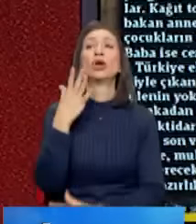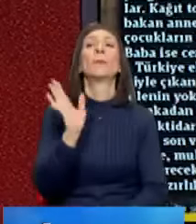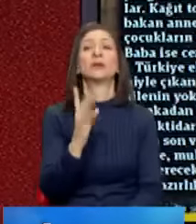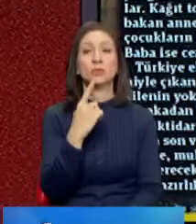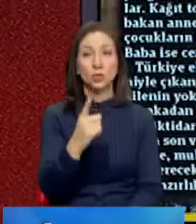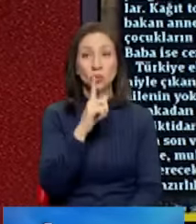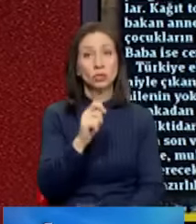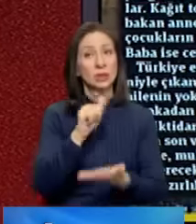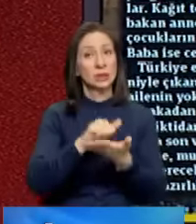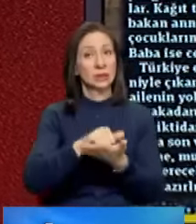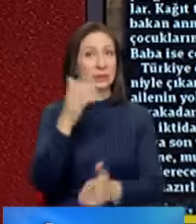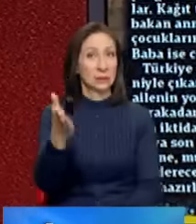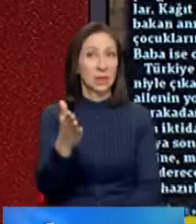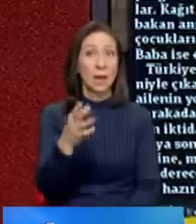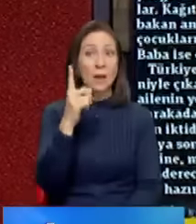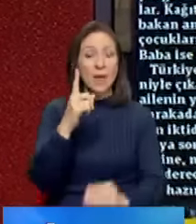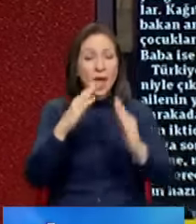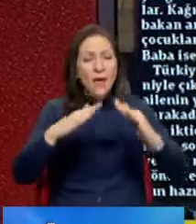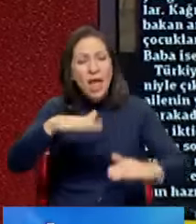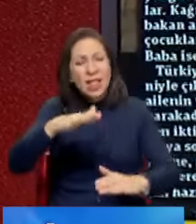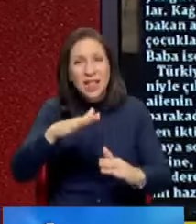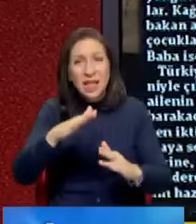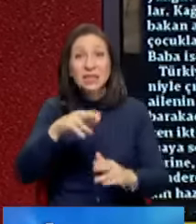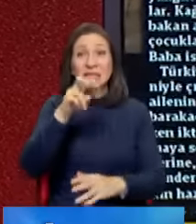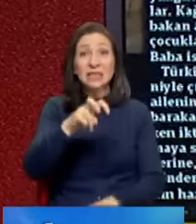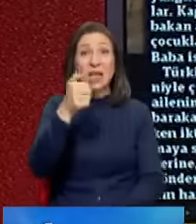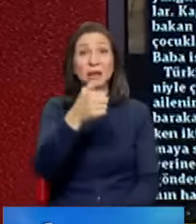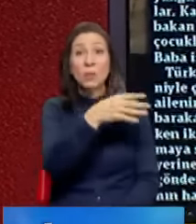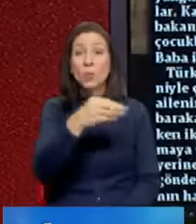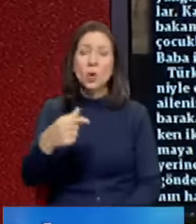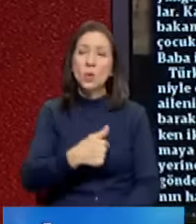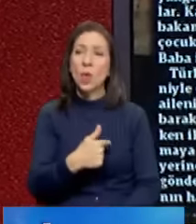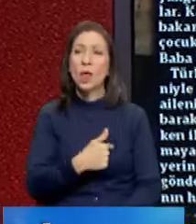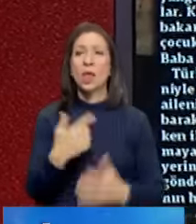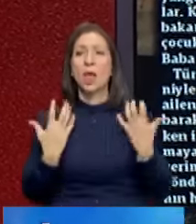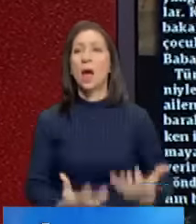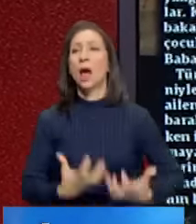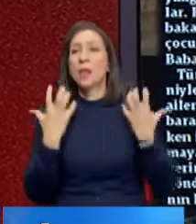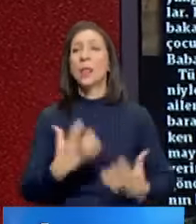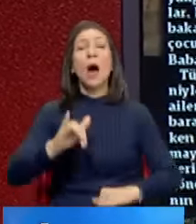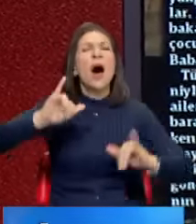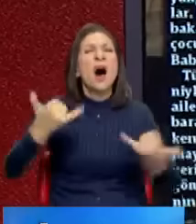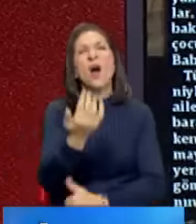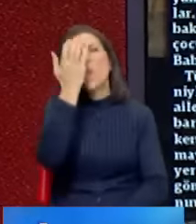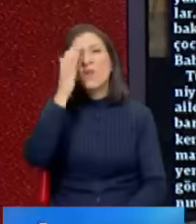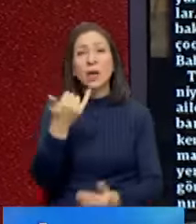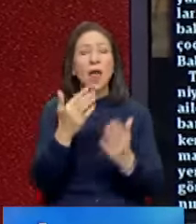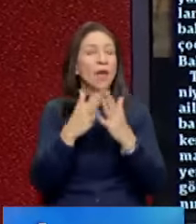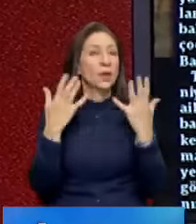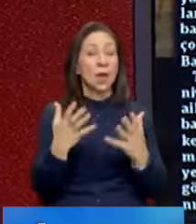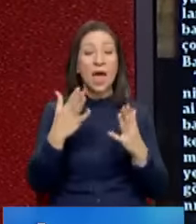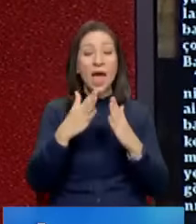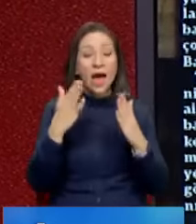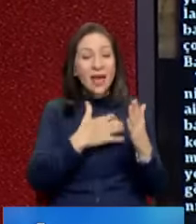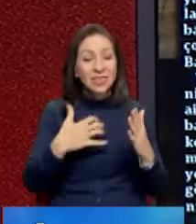diyor Sözcü gazetesi. Bir barakayla birlikte 86 milyonun yüreği yandı. Derin yoksulluk ocak söndürdü. Anne